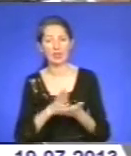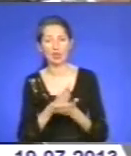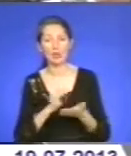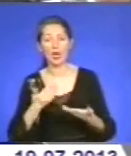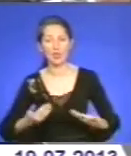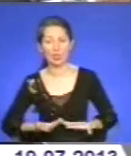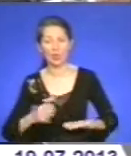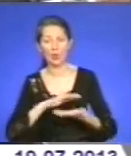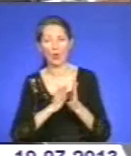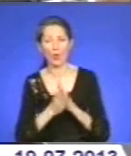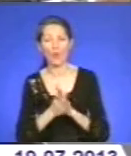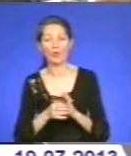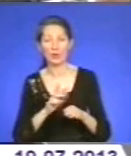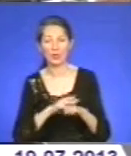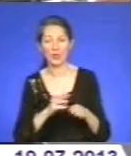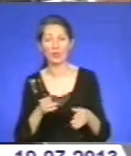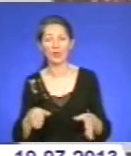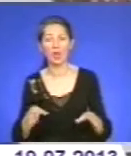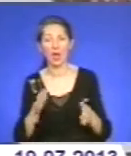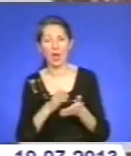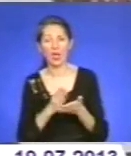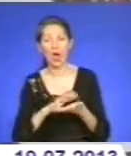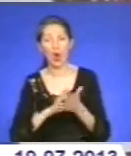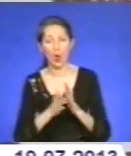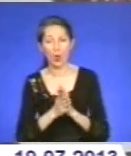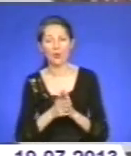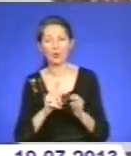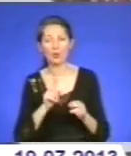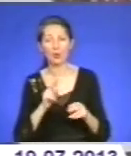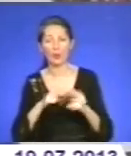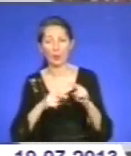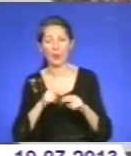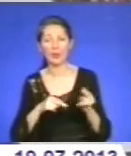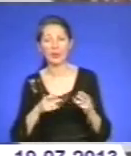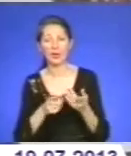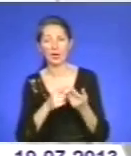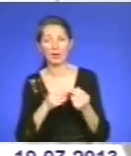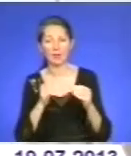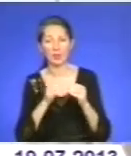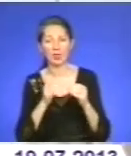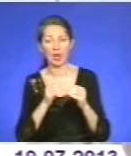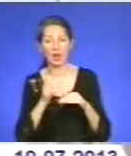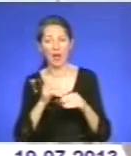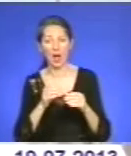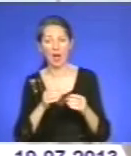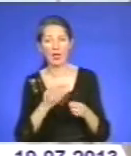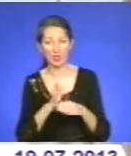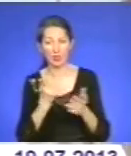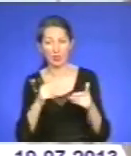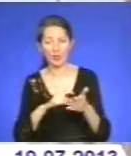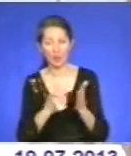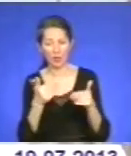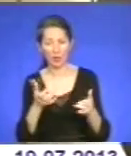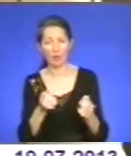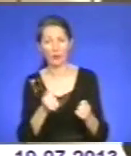правоохоронців. Зокрема, укладено інвестиційну угоду на зведення кількох десятків квартир, частину з яких вже отримали. Значним досягненням стало